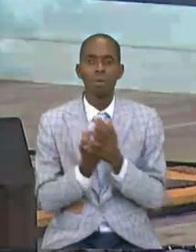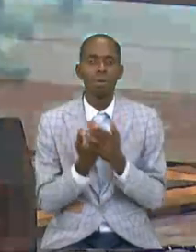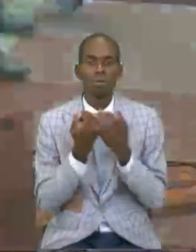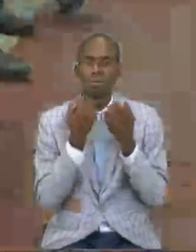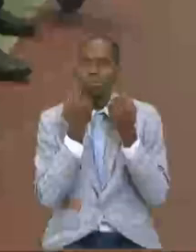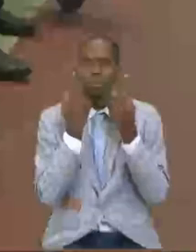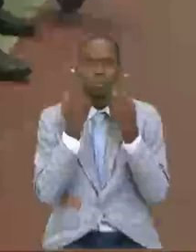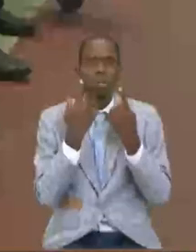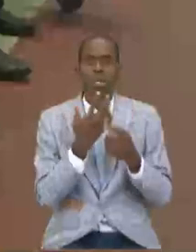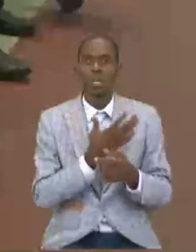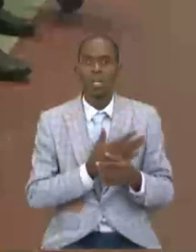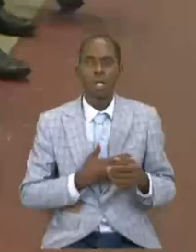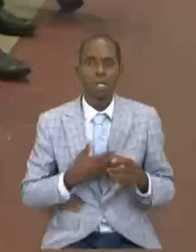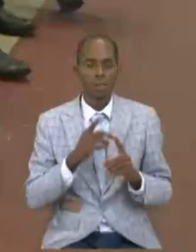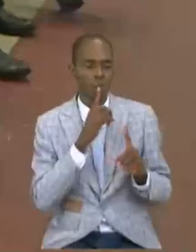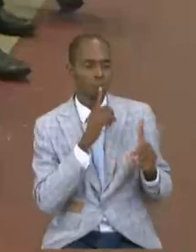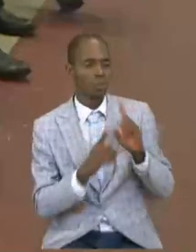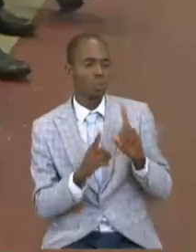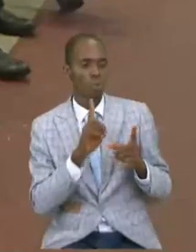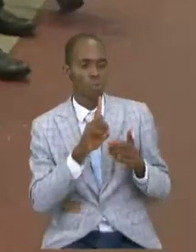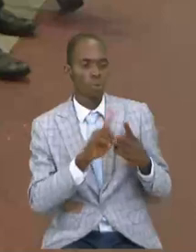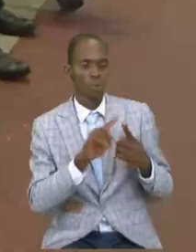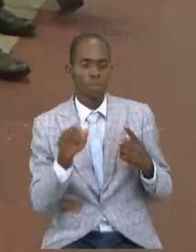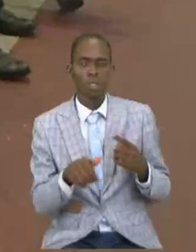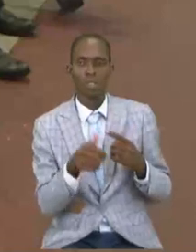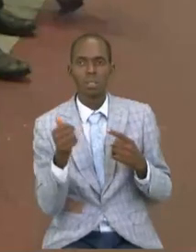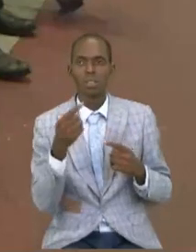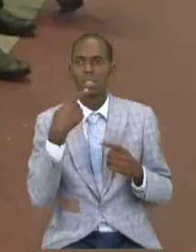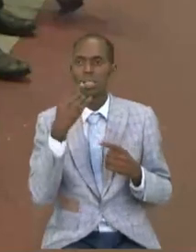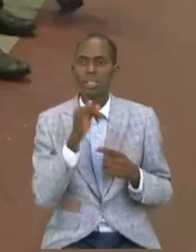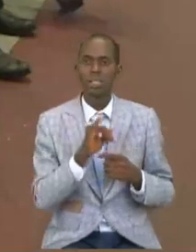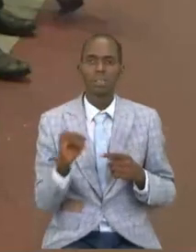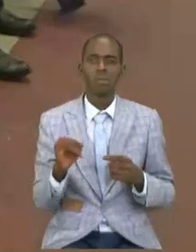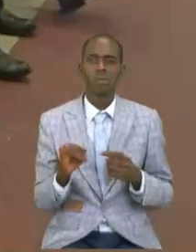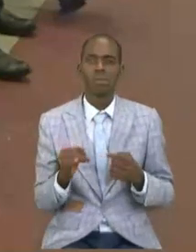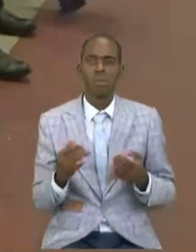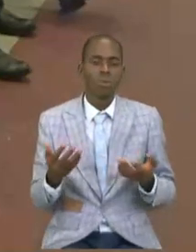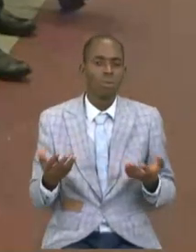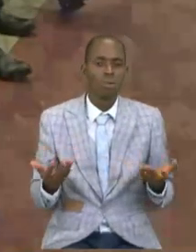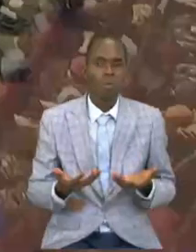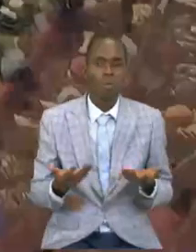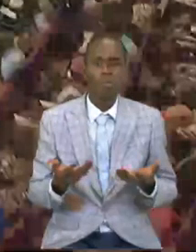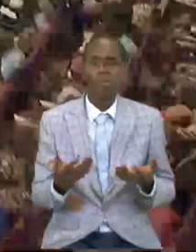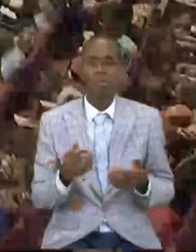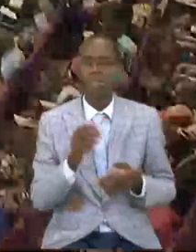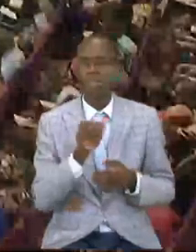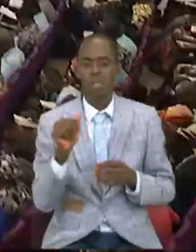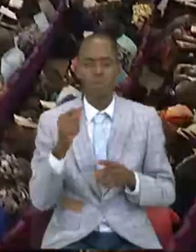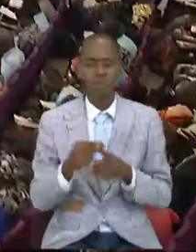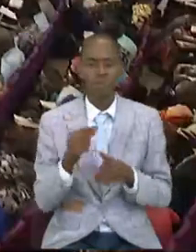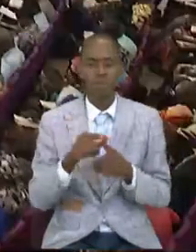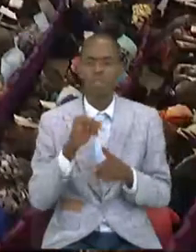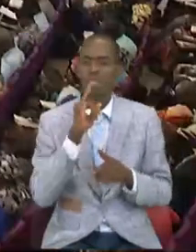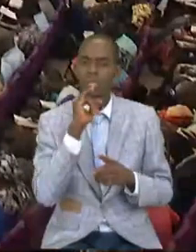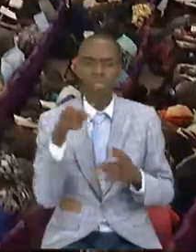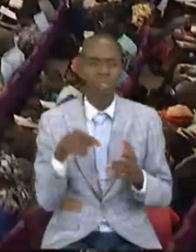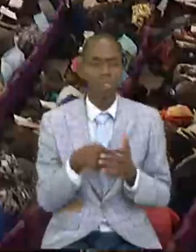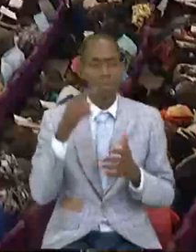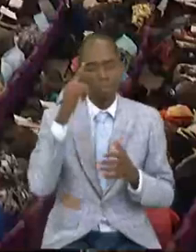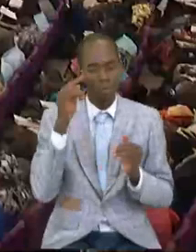tous furent saisis de stupeur et ils se disaient les uns aux autres: quelle est cette